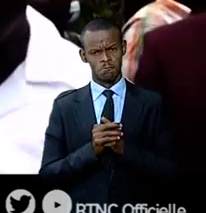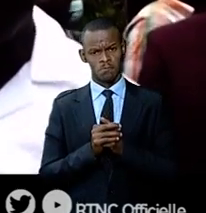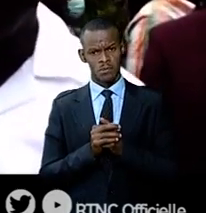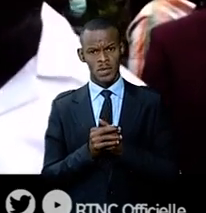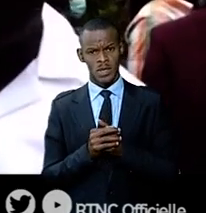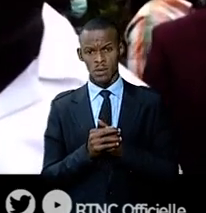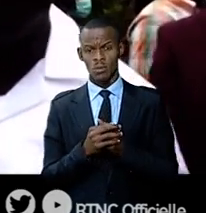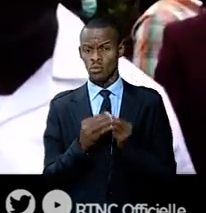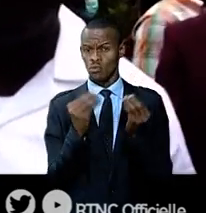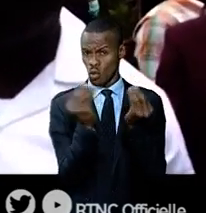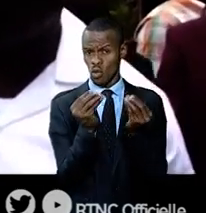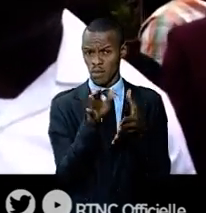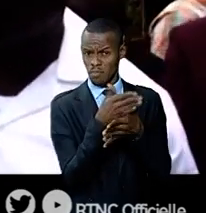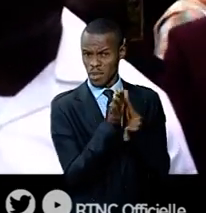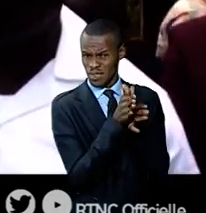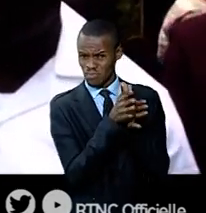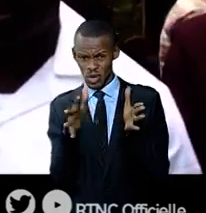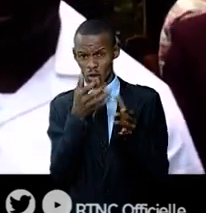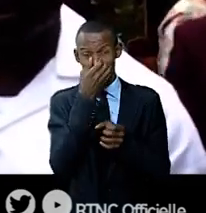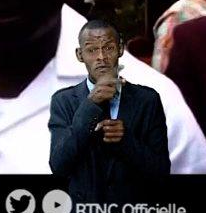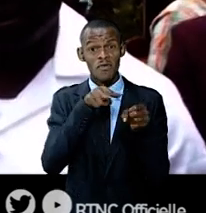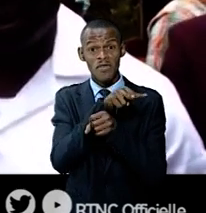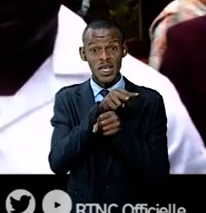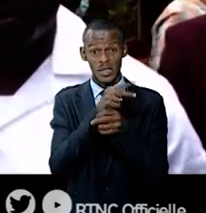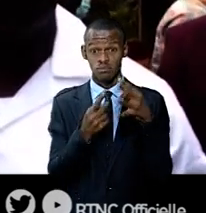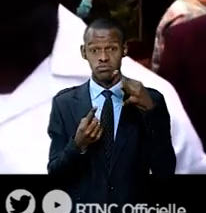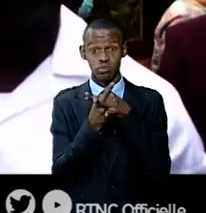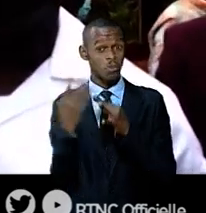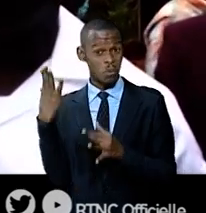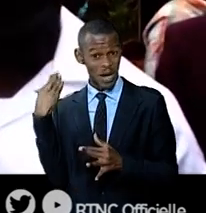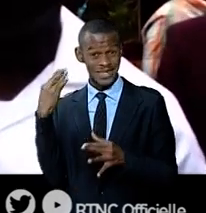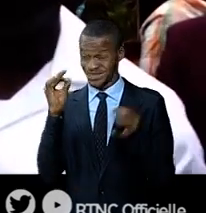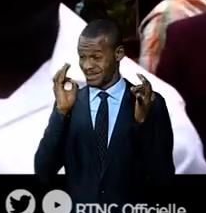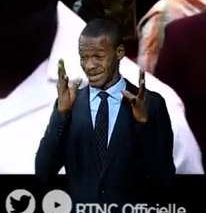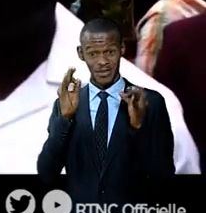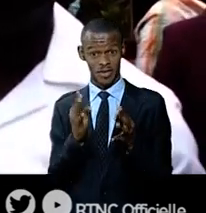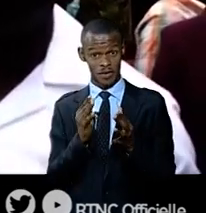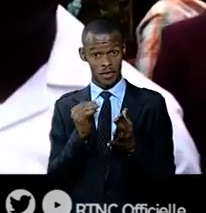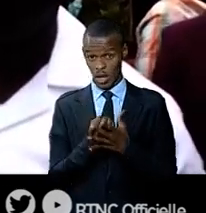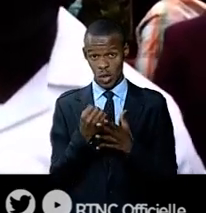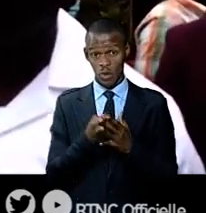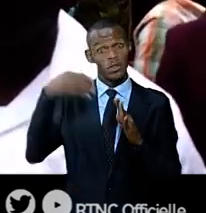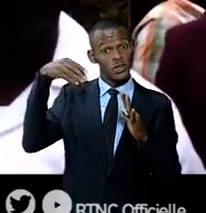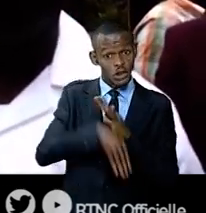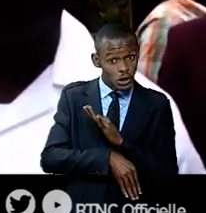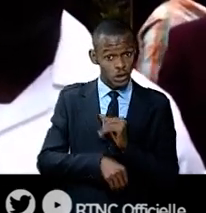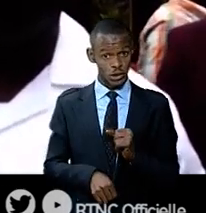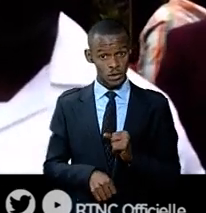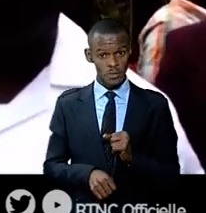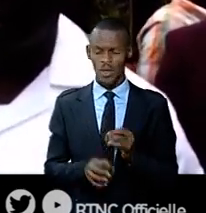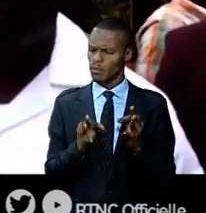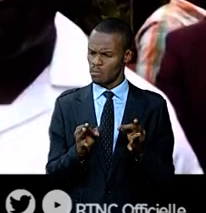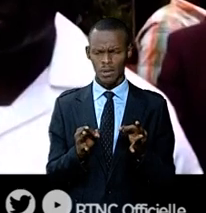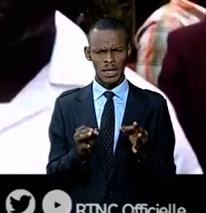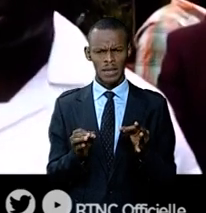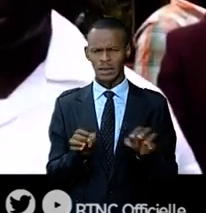cette situation dans un contexte difficile, dans un contexte où l'économie est complètement désarticulée par la COVID-19.